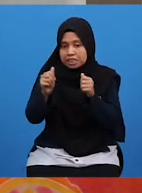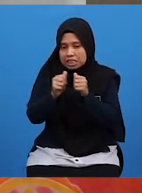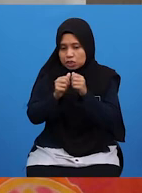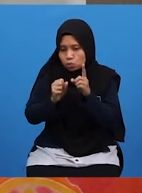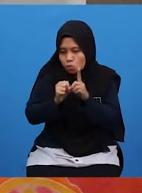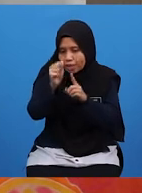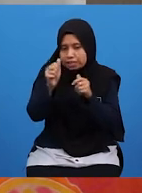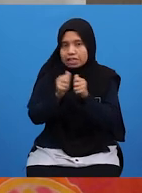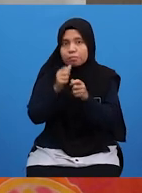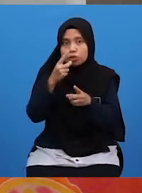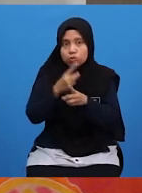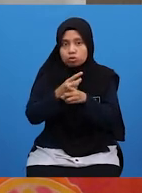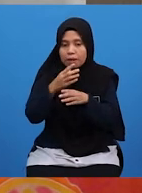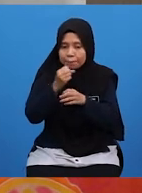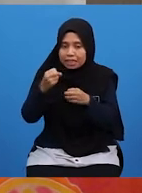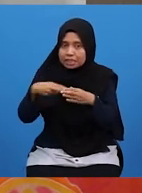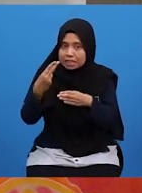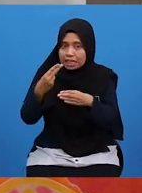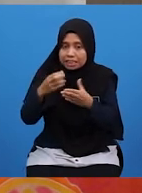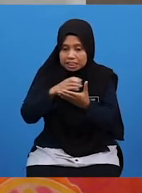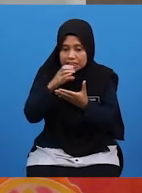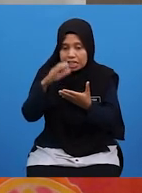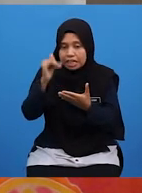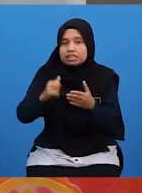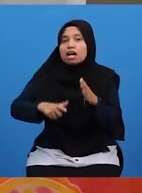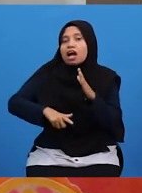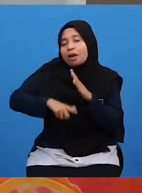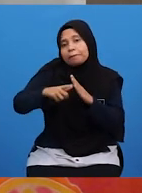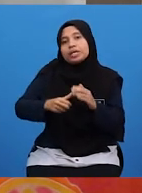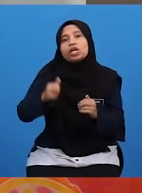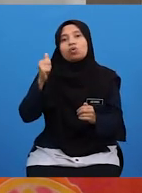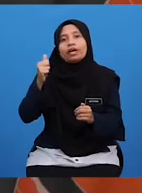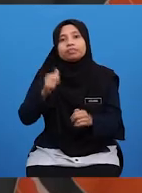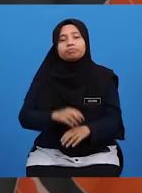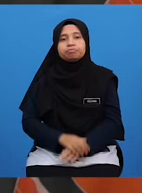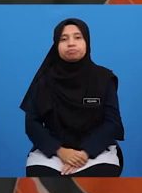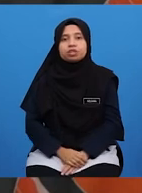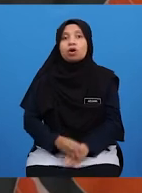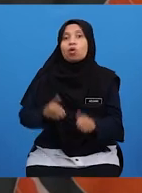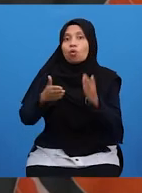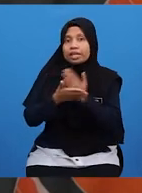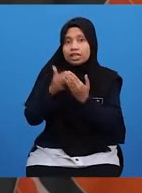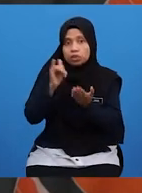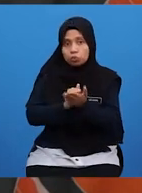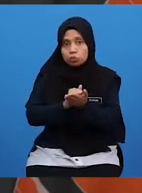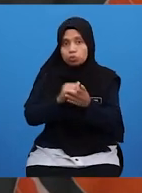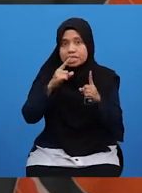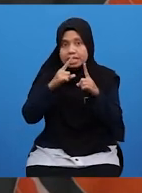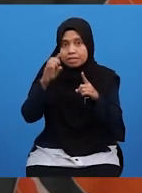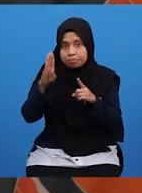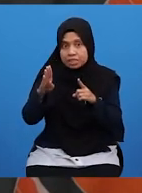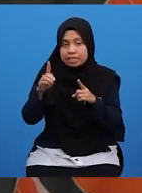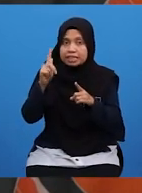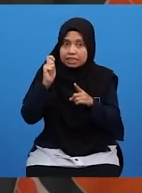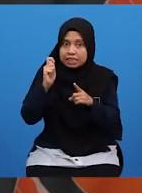tepat dapat menghasilkan kesan cantingan yang lebih kuat dan berkualiti. Oleh itu, lilin B yang telah dipilih